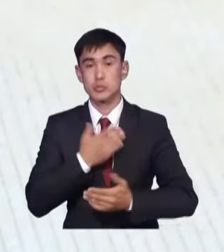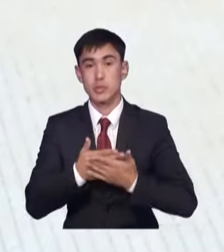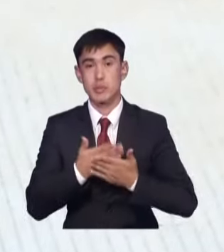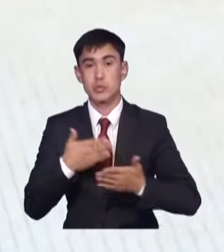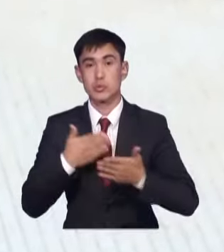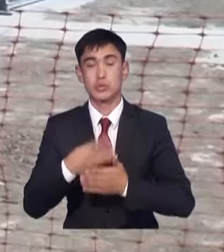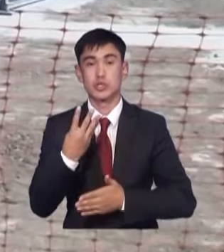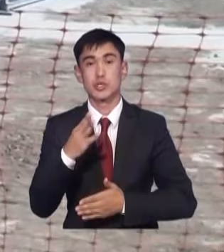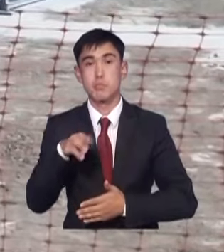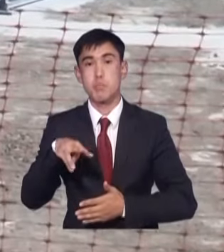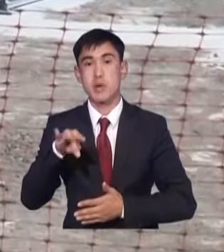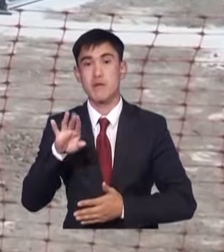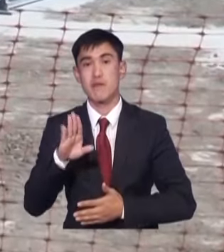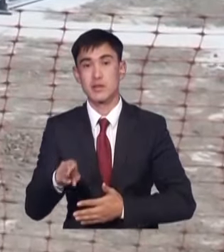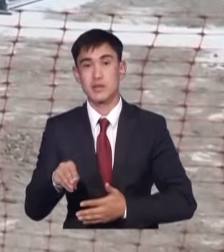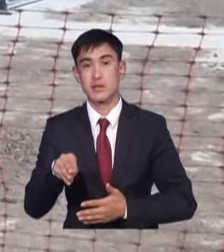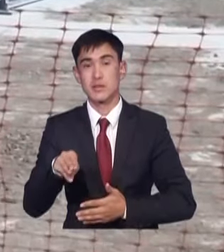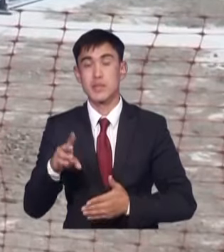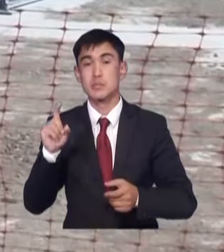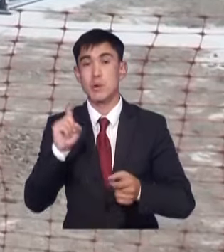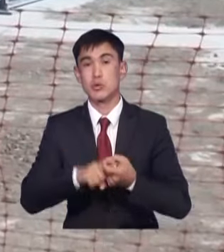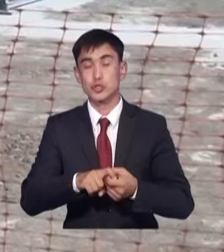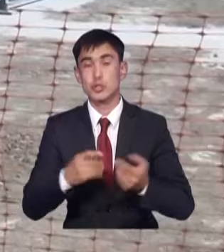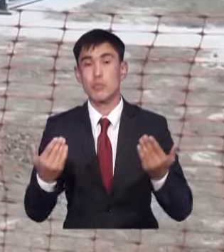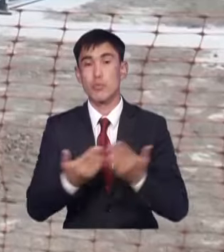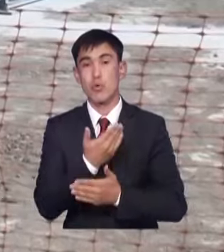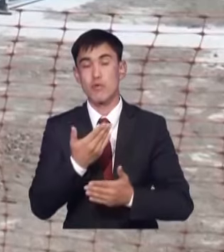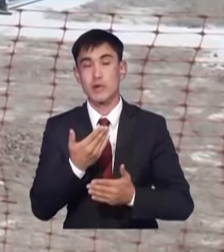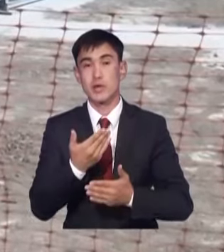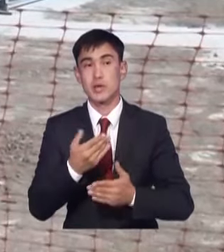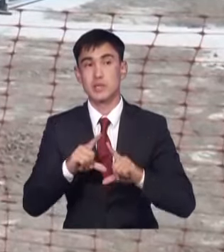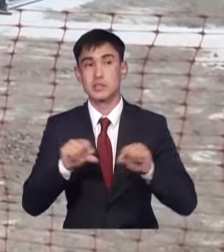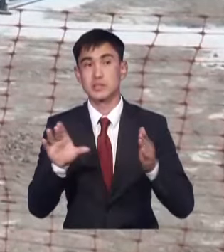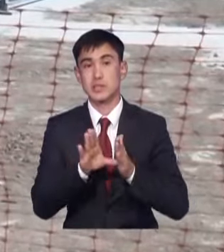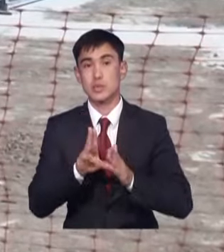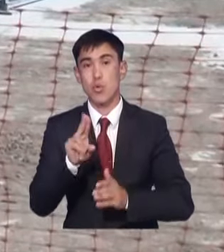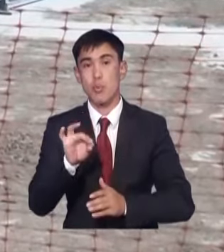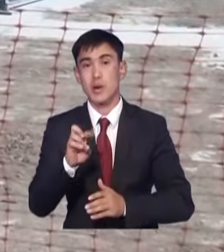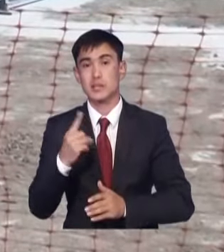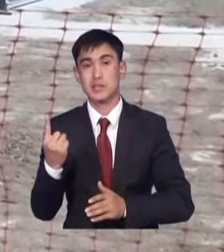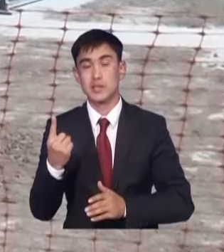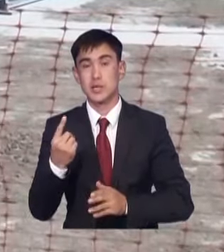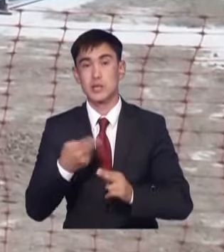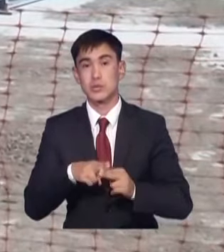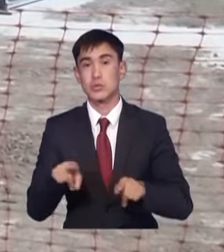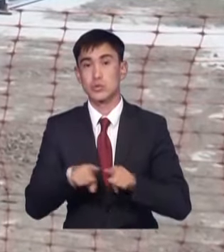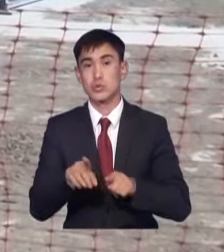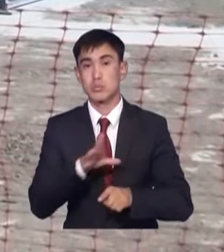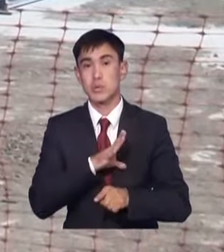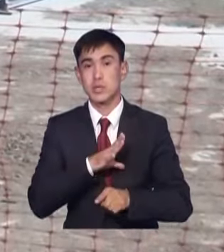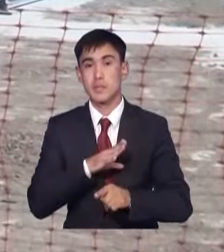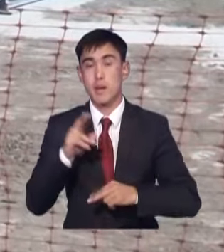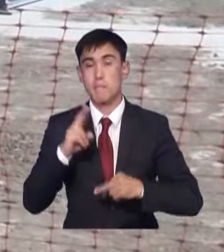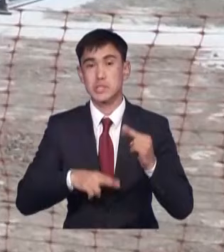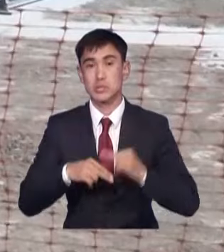до 4М чени от Новых от новой подстанции корпа 1 которая тоже была именно